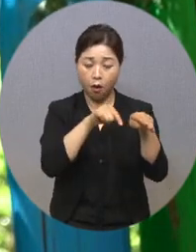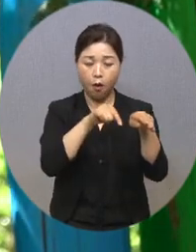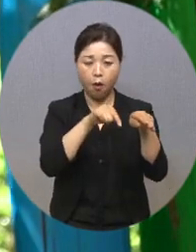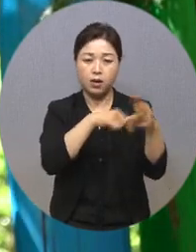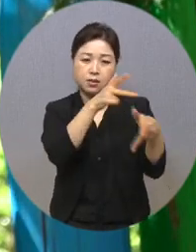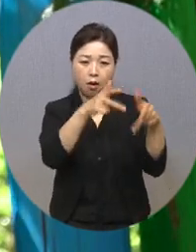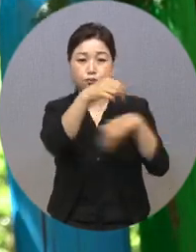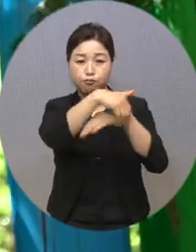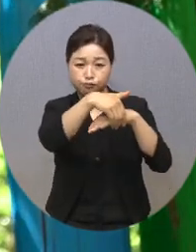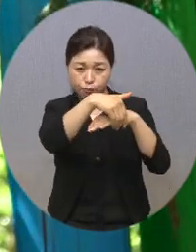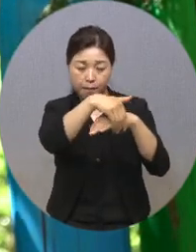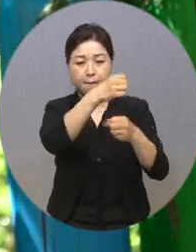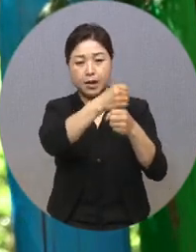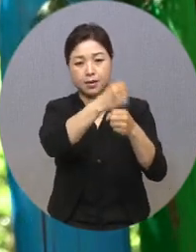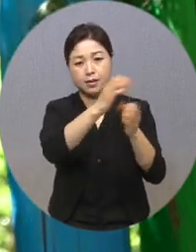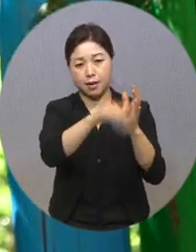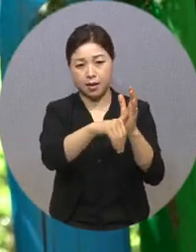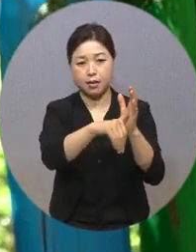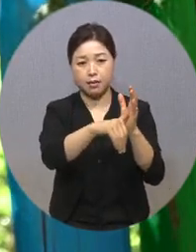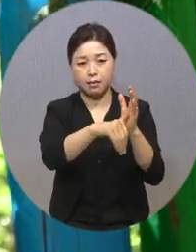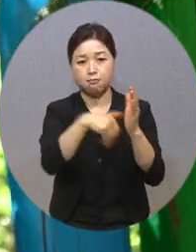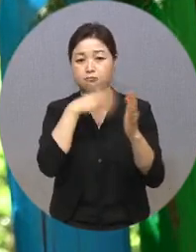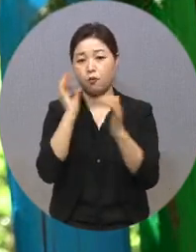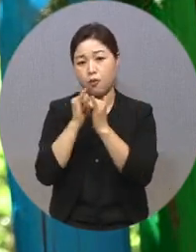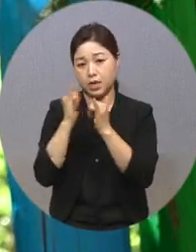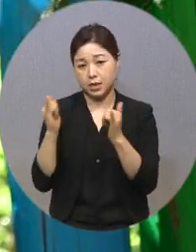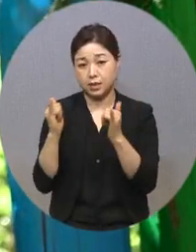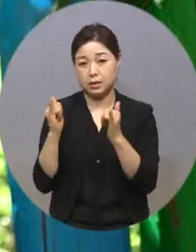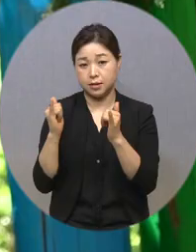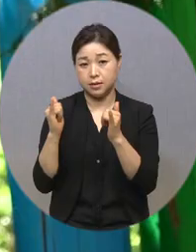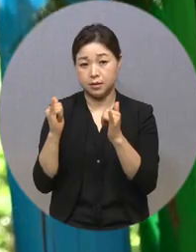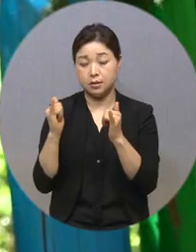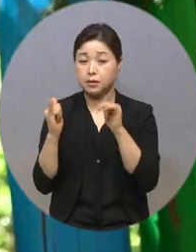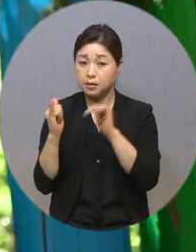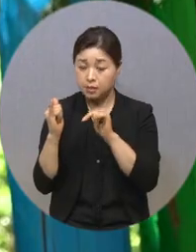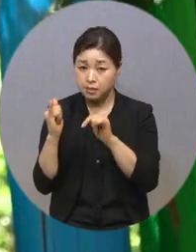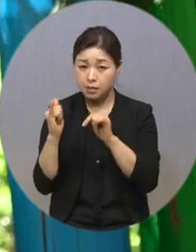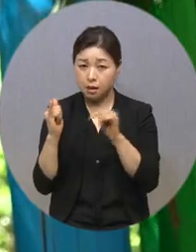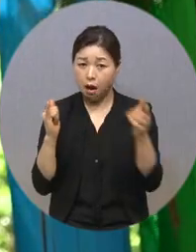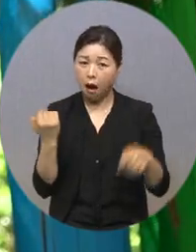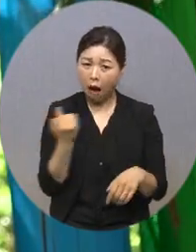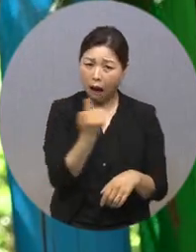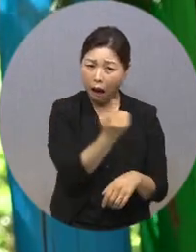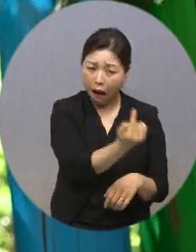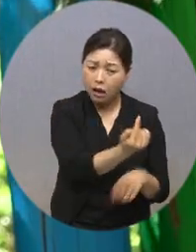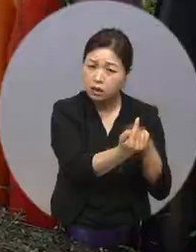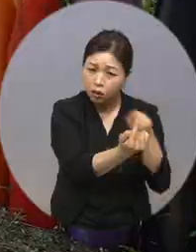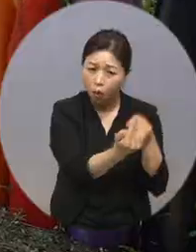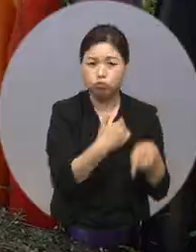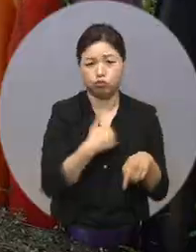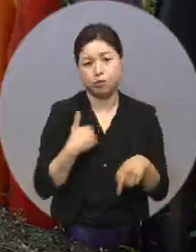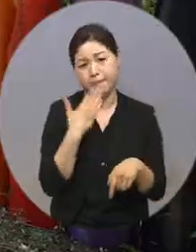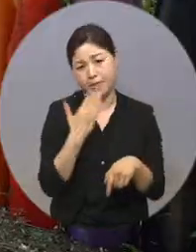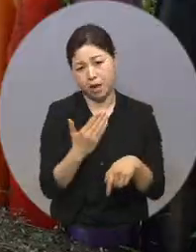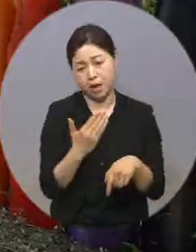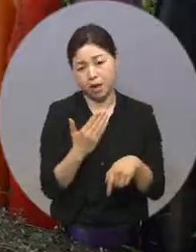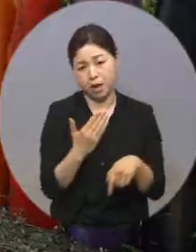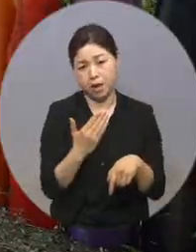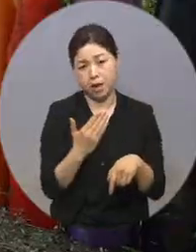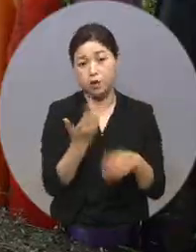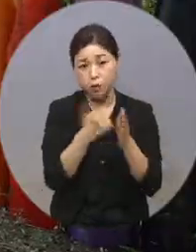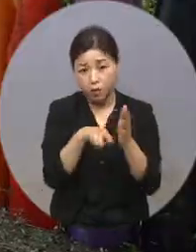치매안심센터를 프로그램을 계획하실 때는 어르신들에게 이런 물리적인 한계를 극복할 수 있게 교통비를